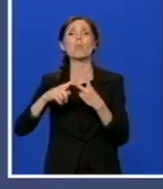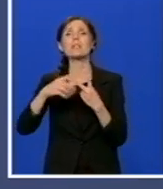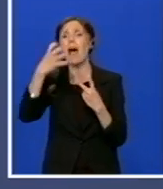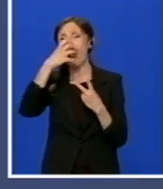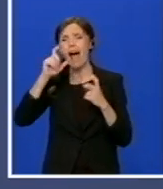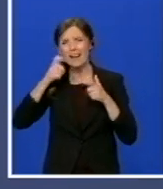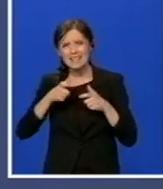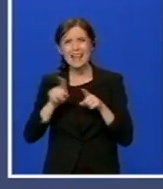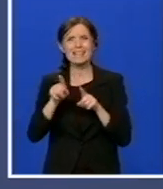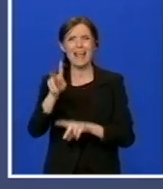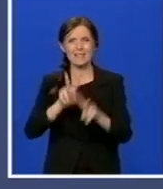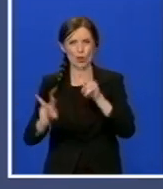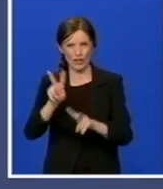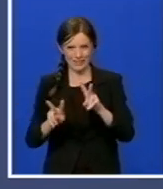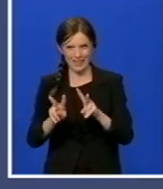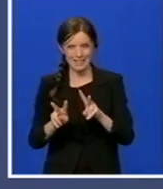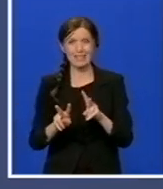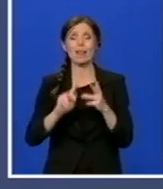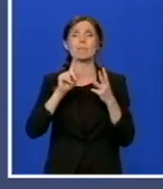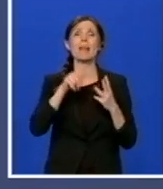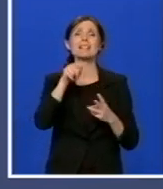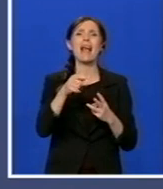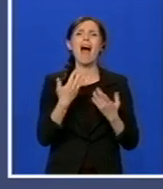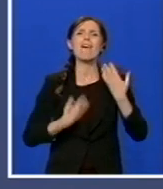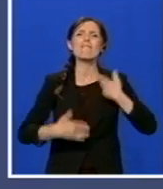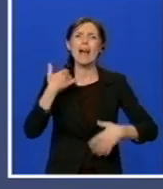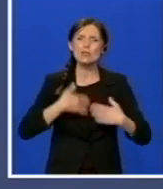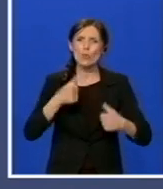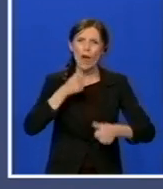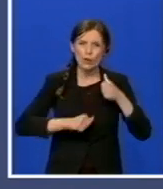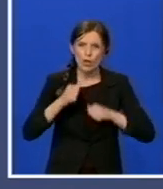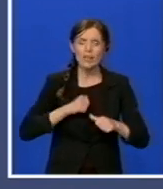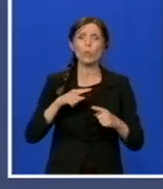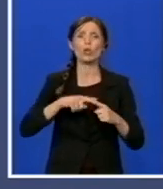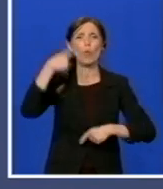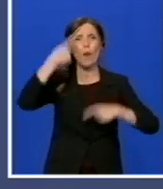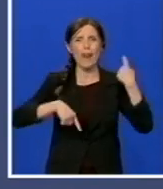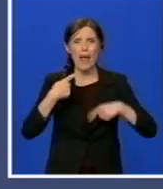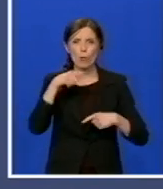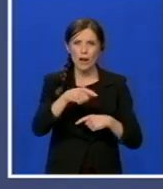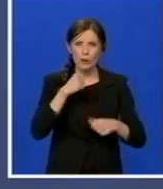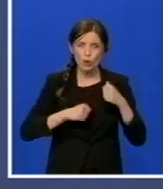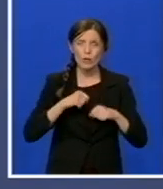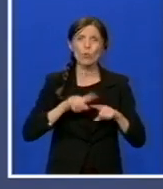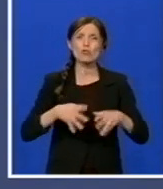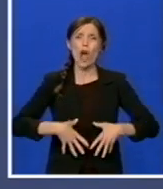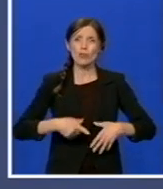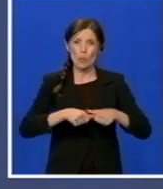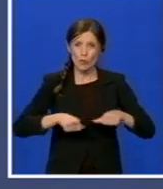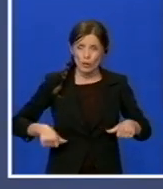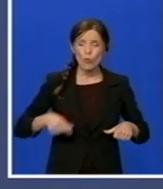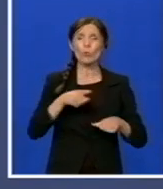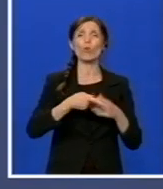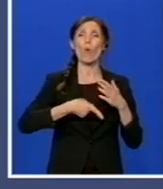terapiju, na klinici za vaskularnu hirurgiju, neurohirurgiju, abdominalnu hirurgiju,